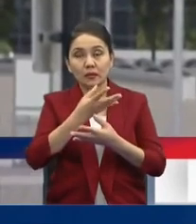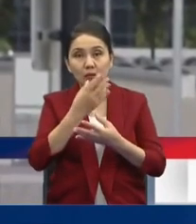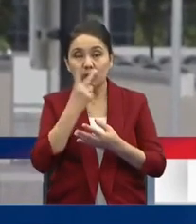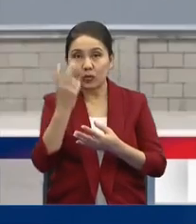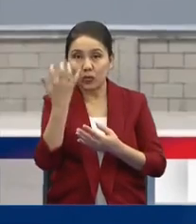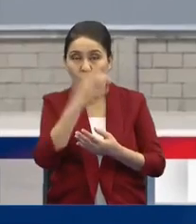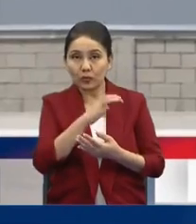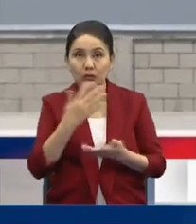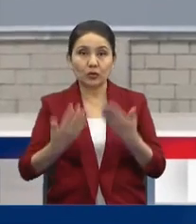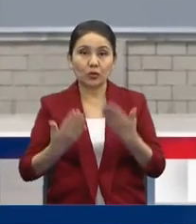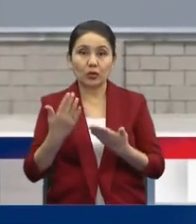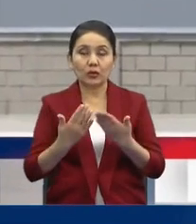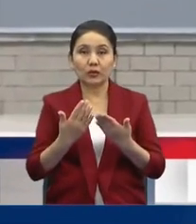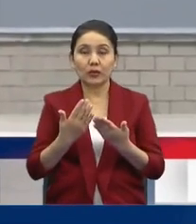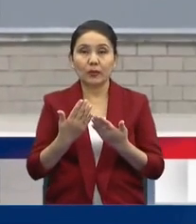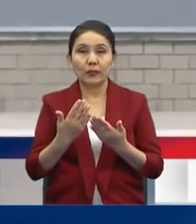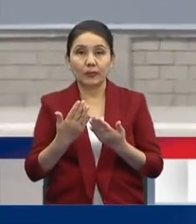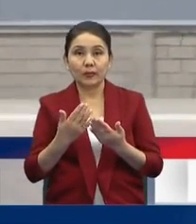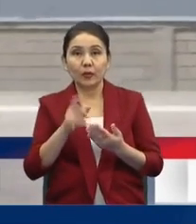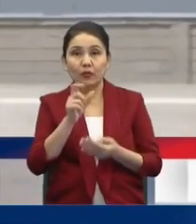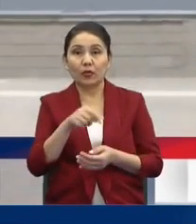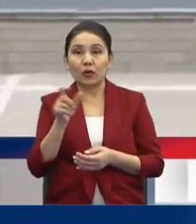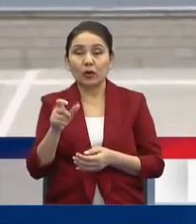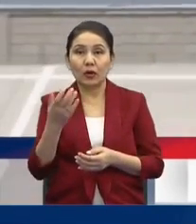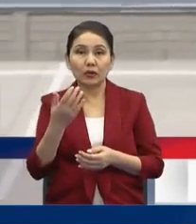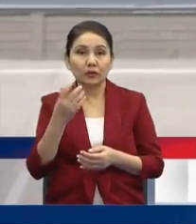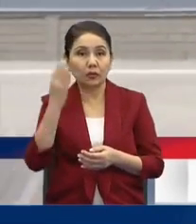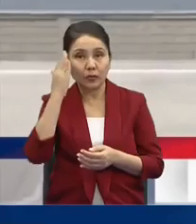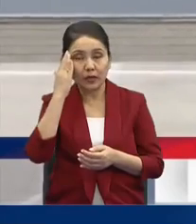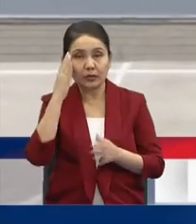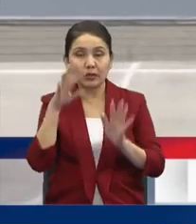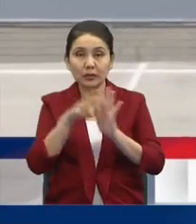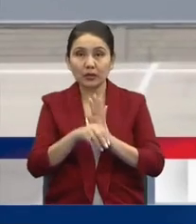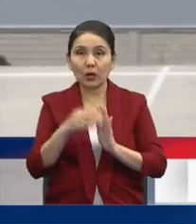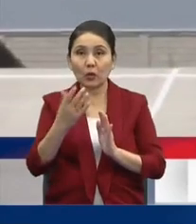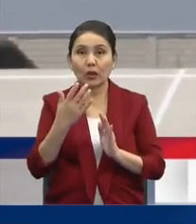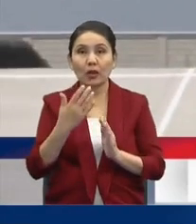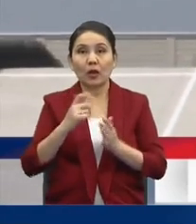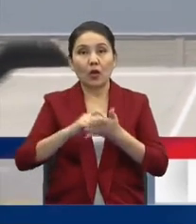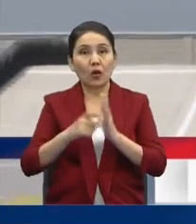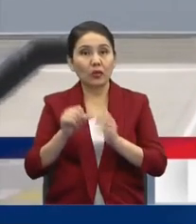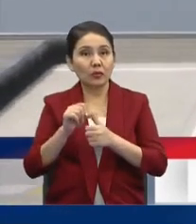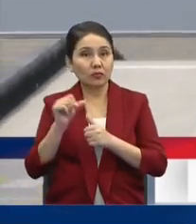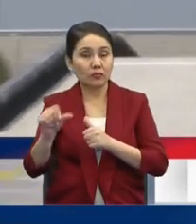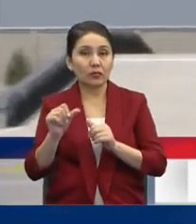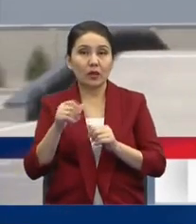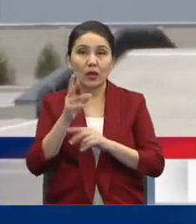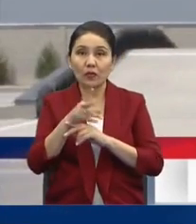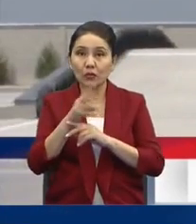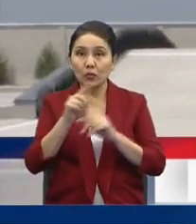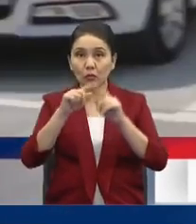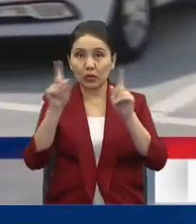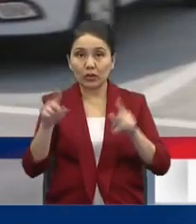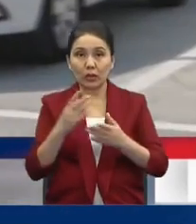ko'rmaydi yo bo'lmasa shu yo'l yotiq chiziqlarini fuqaroni ongiga sig'dirish uchun ularga psixologik xonalar ham yaratilgan. Qisqacha videoroliklar